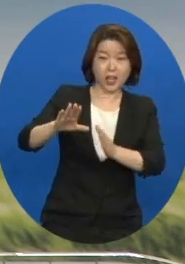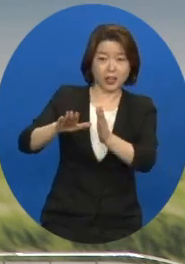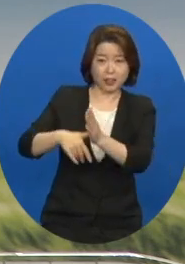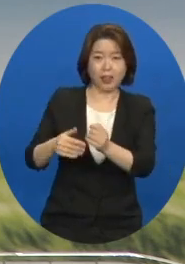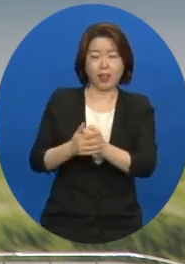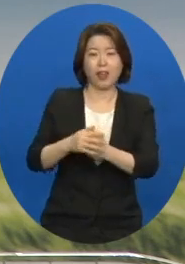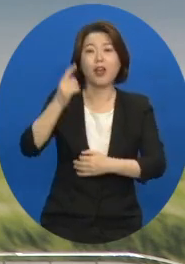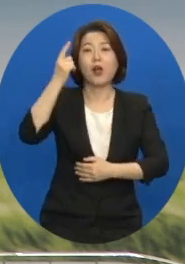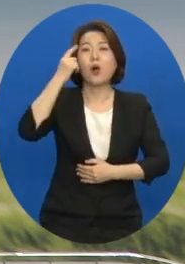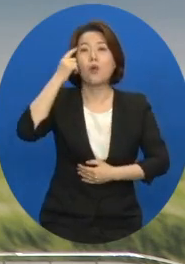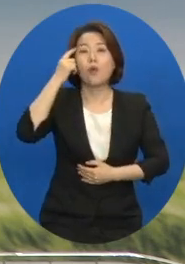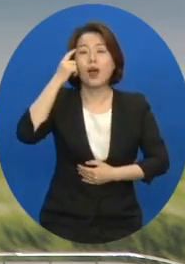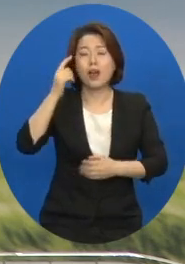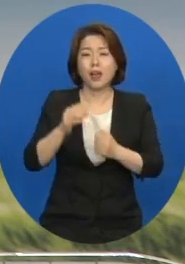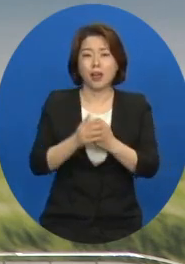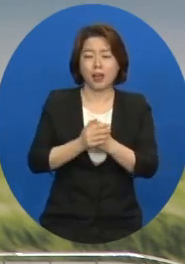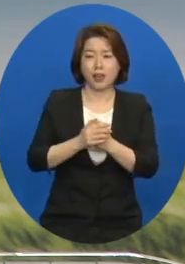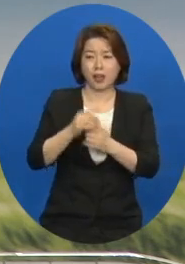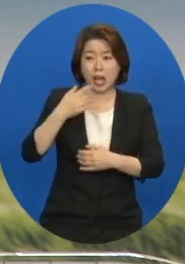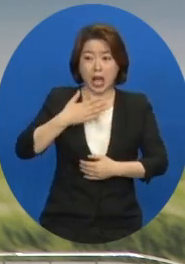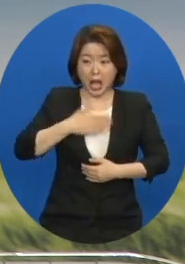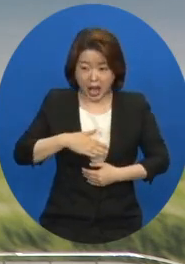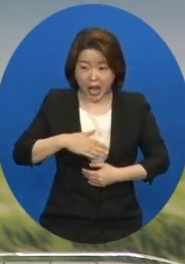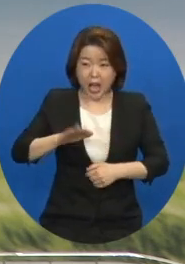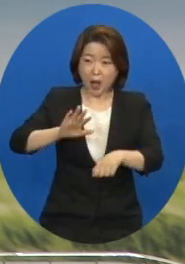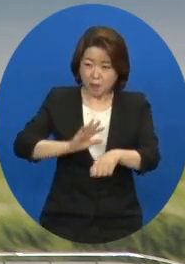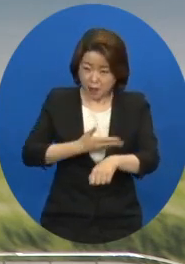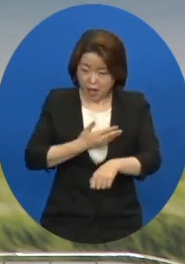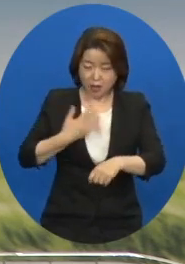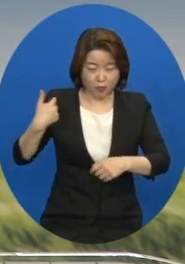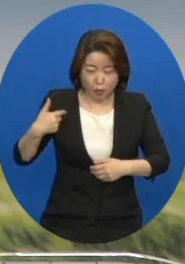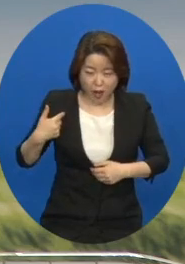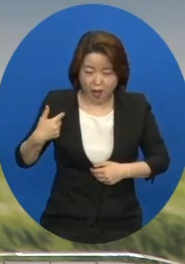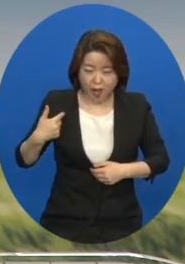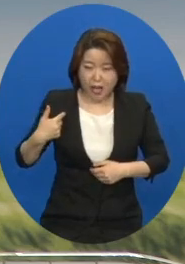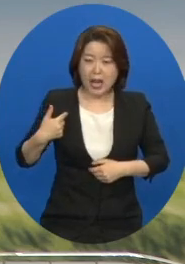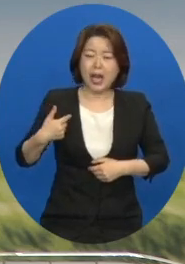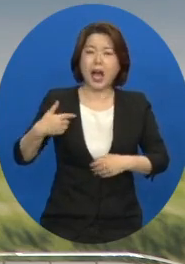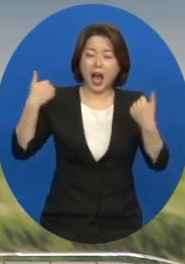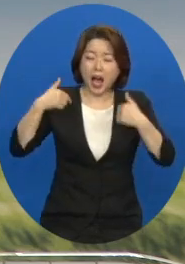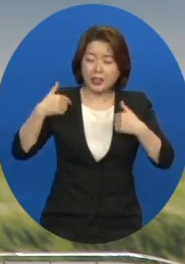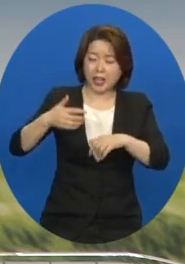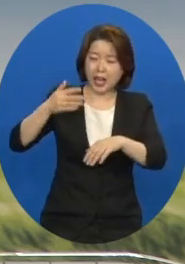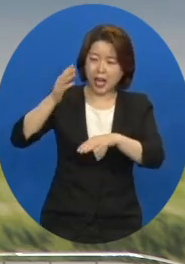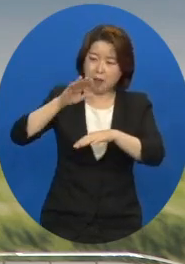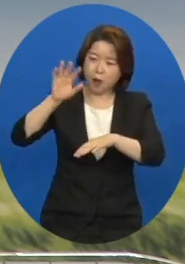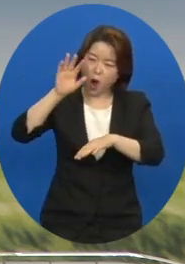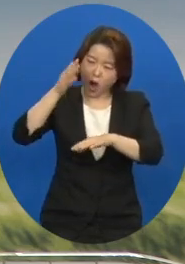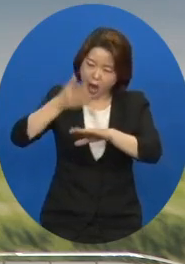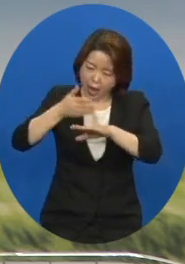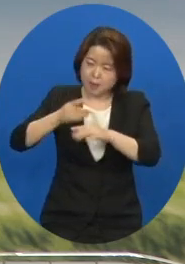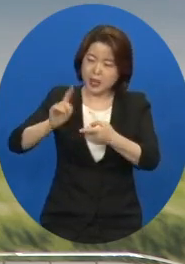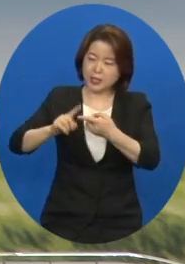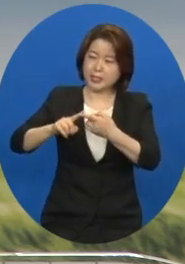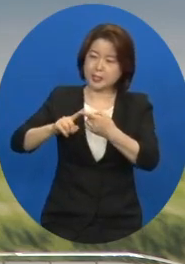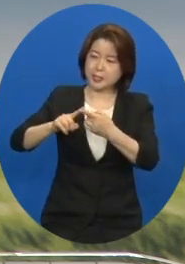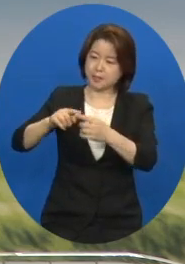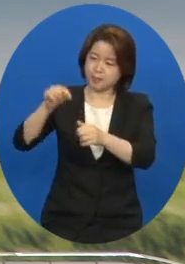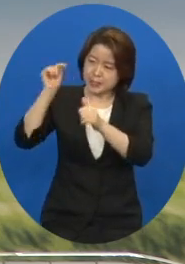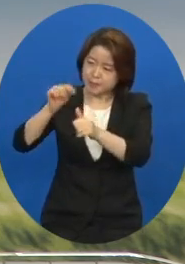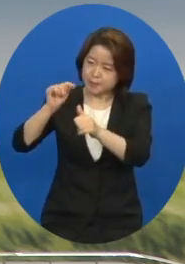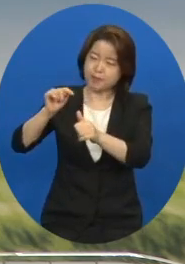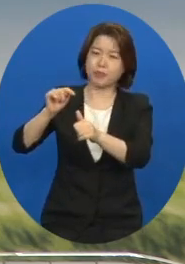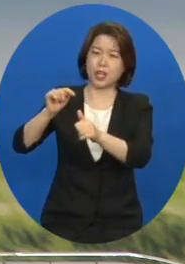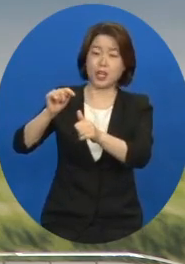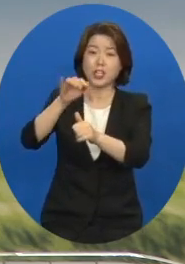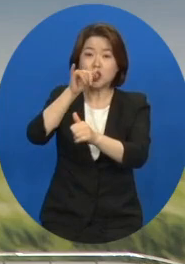왜 깨닫든지 깨닫지 못하든지 감사 훈련을 시키나요? 감사를